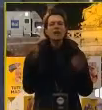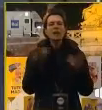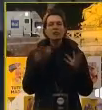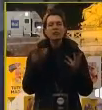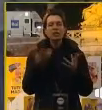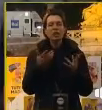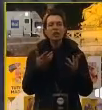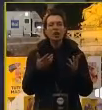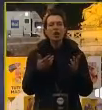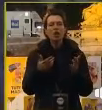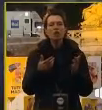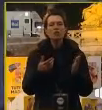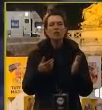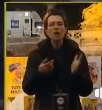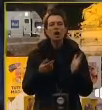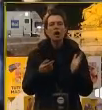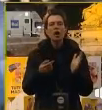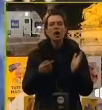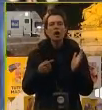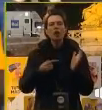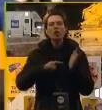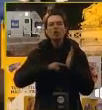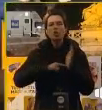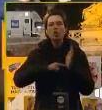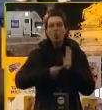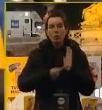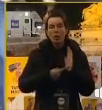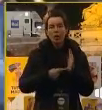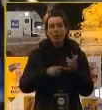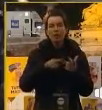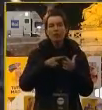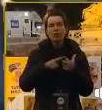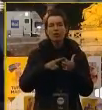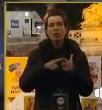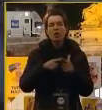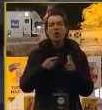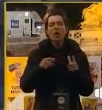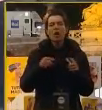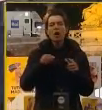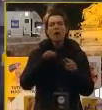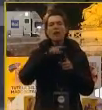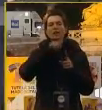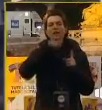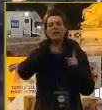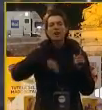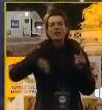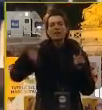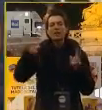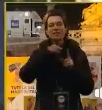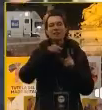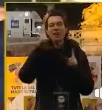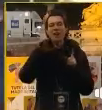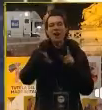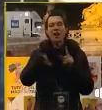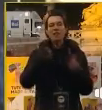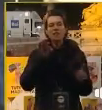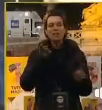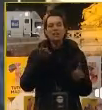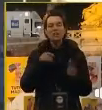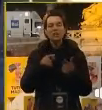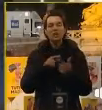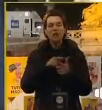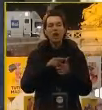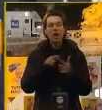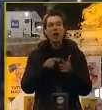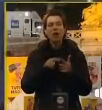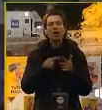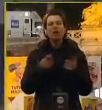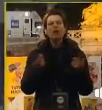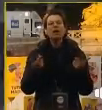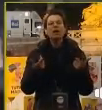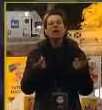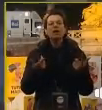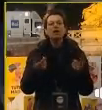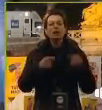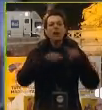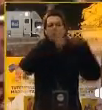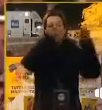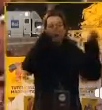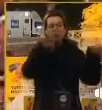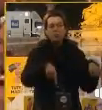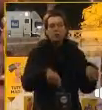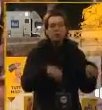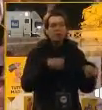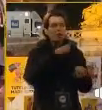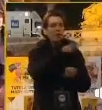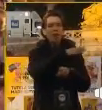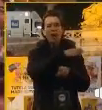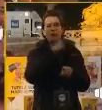cosa elettorale, guardi, sei già in balia di chiunque ti dica: si metta là, dove, mi dica dove mi devo mettere.